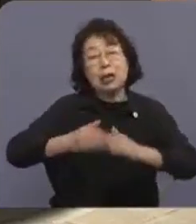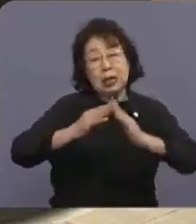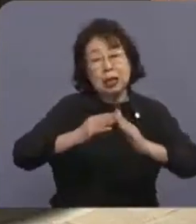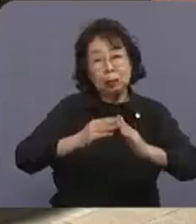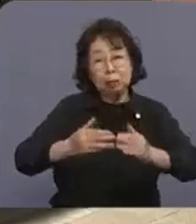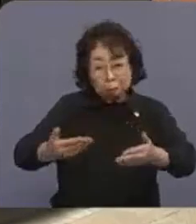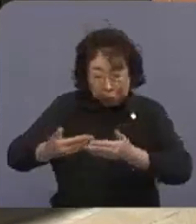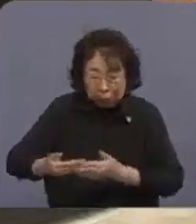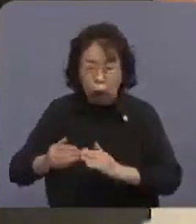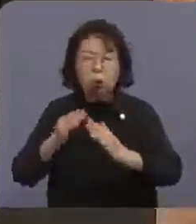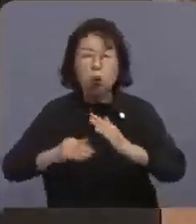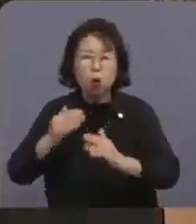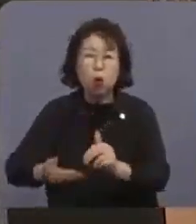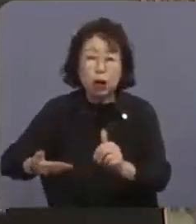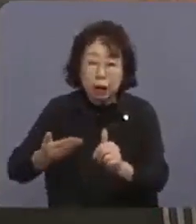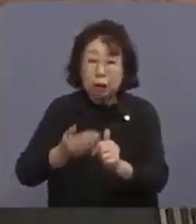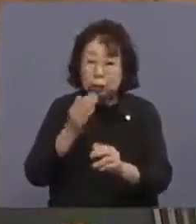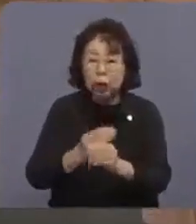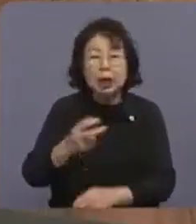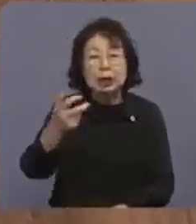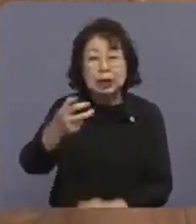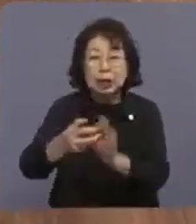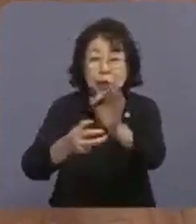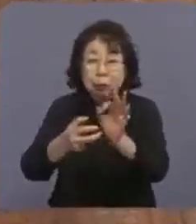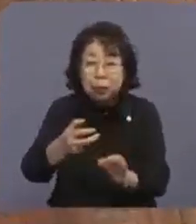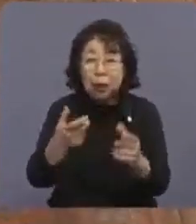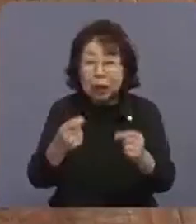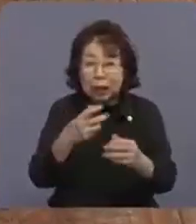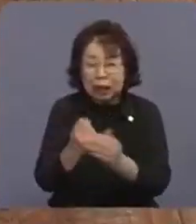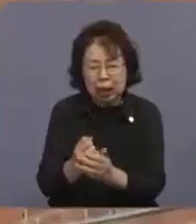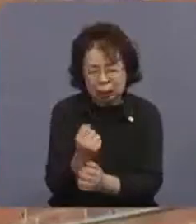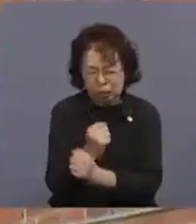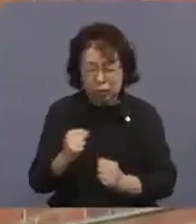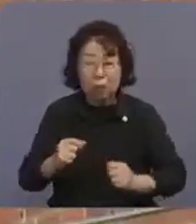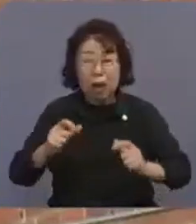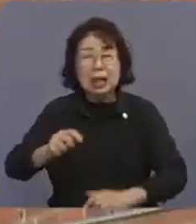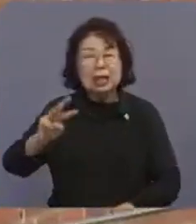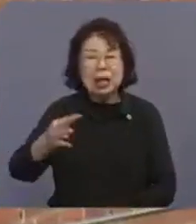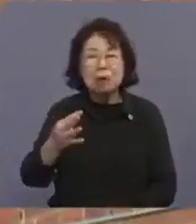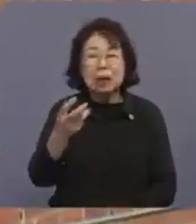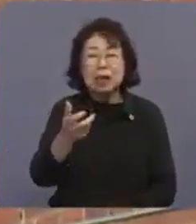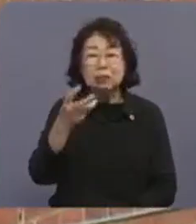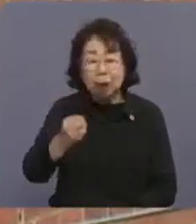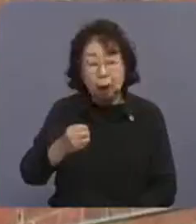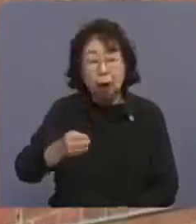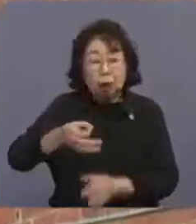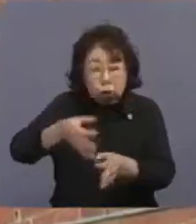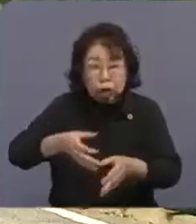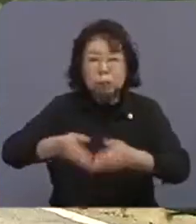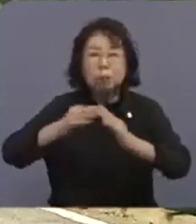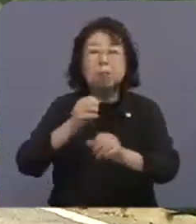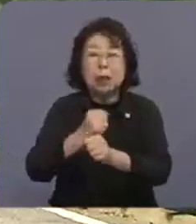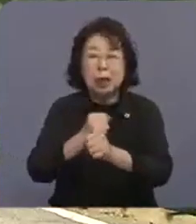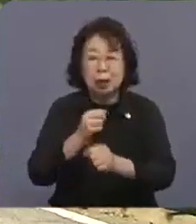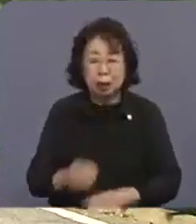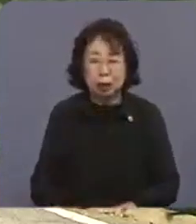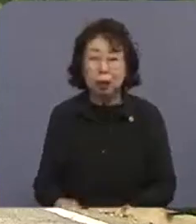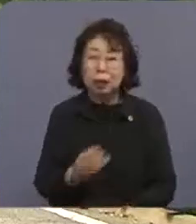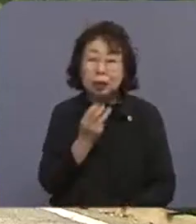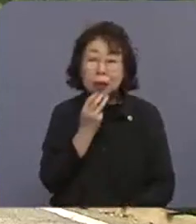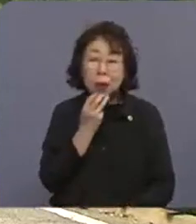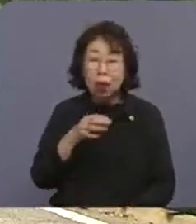받은 공공 기여금 중 70% 달하는 470억 원을 투입해 조성했습니다 서울